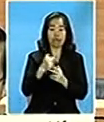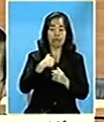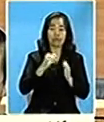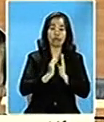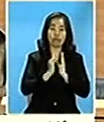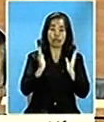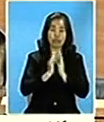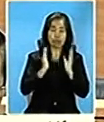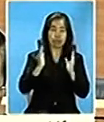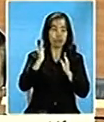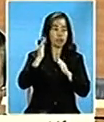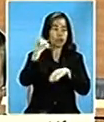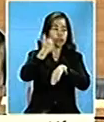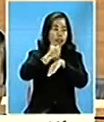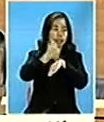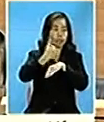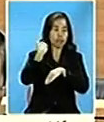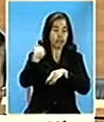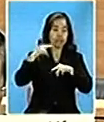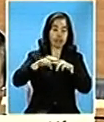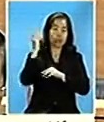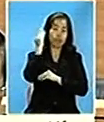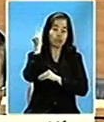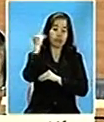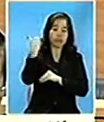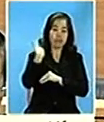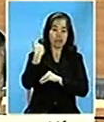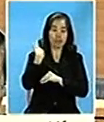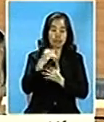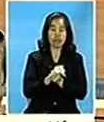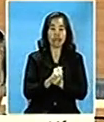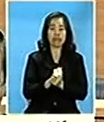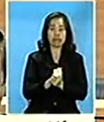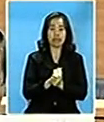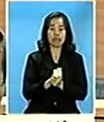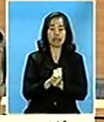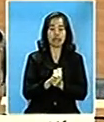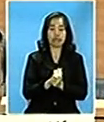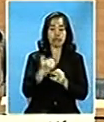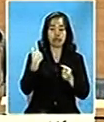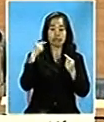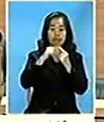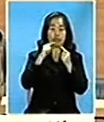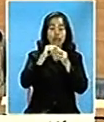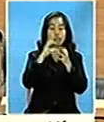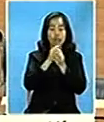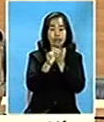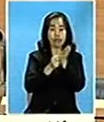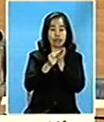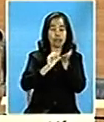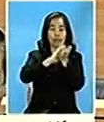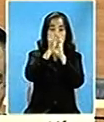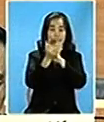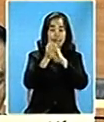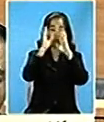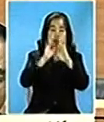านกิติรัตน์ที่นั่งฟังนะคะเพราะว่าท่านสงสัยคงจะอยากจะฟังว่ามันเป็นอะไรนะคะเป็นการปรับรูปแบบทางสังคมและวั